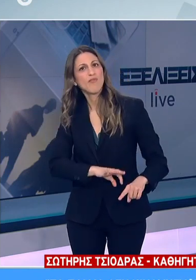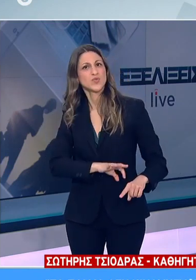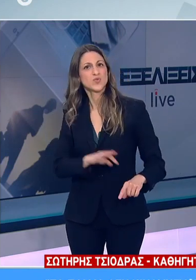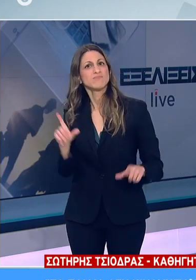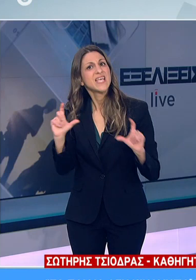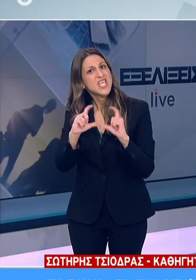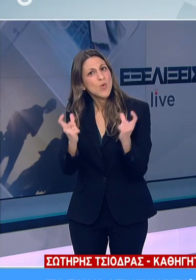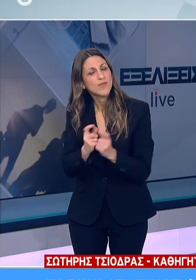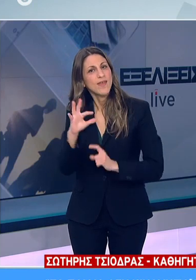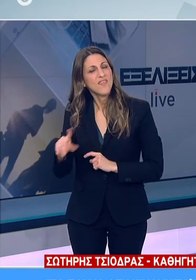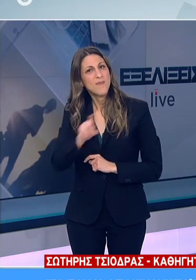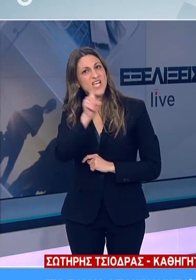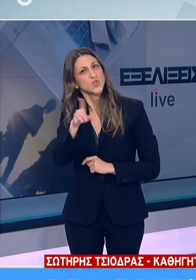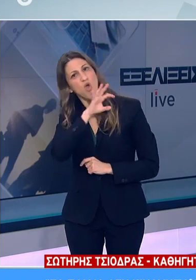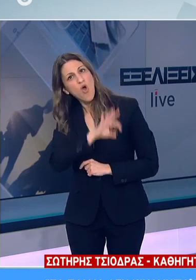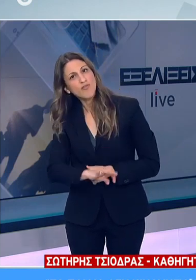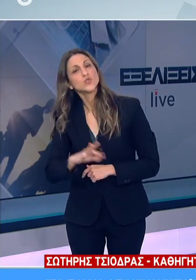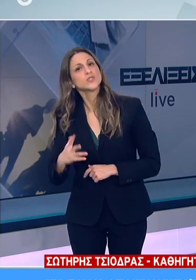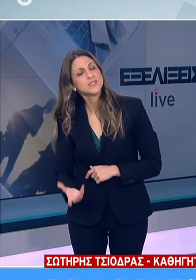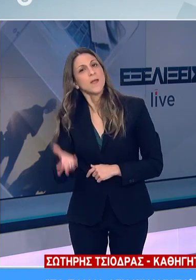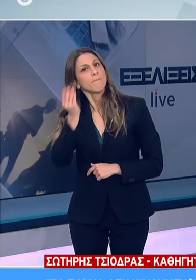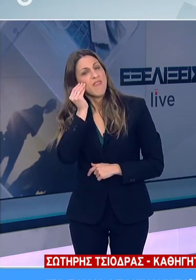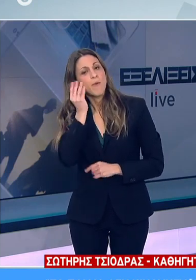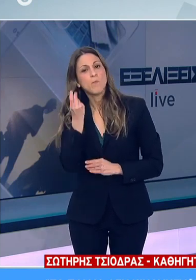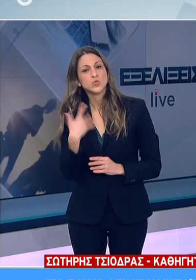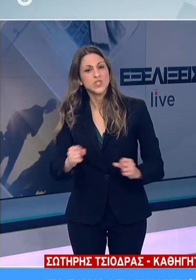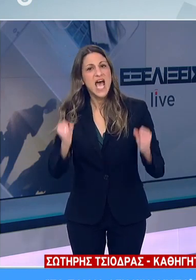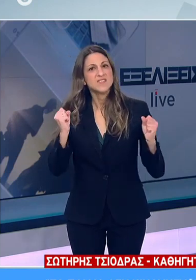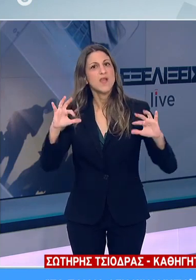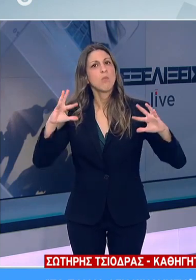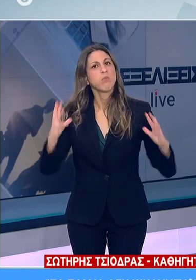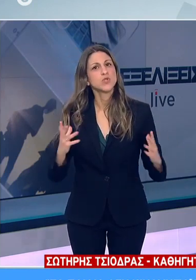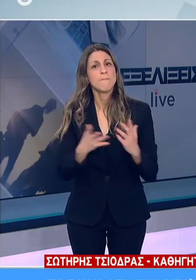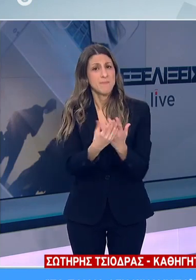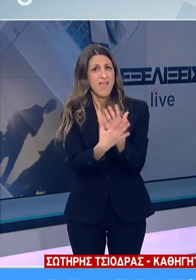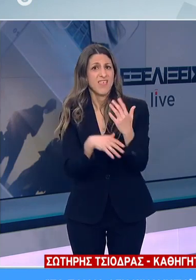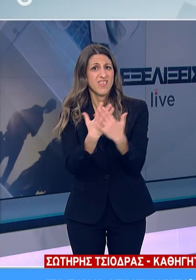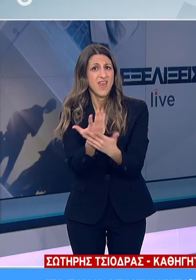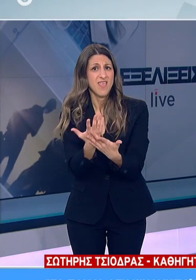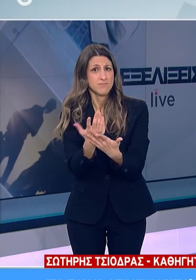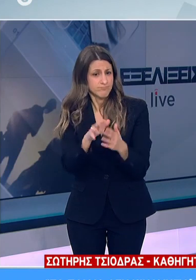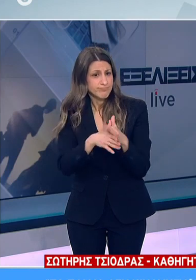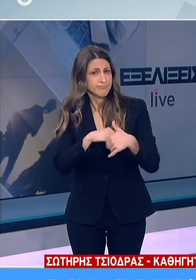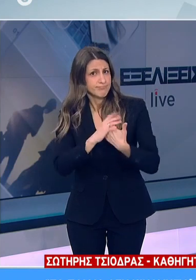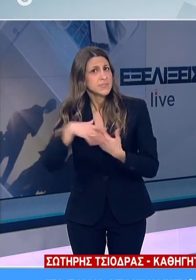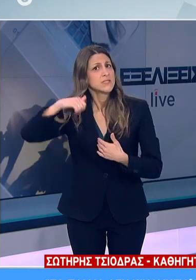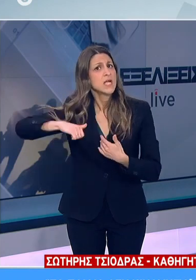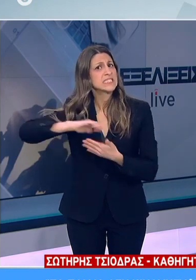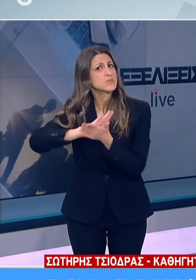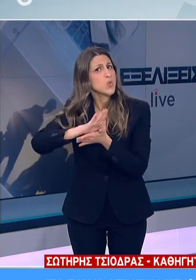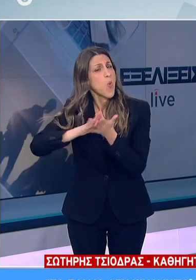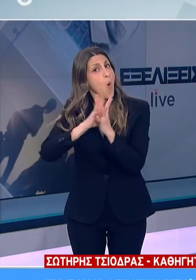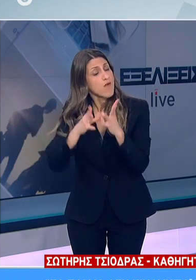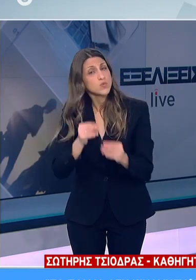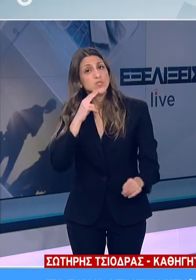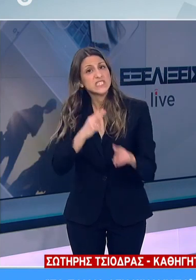πήραμε στην καθημερινότητά μας, η χρήση των μέτρων υγιεινής. Και δεν πρέπει να τονίσω, είναι πάρα πολύ σημαντικό, το είπα και χθες, ότι όλο αυτό το